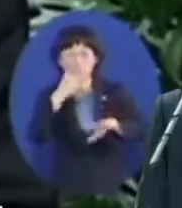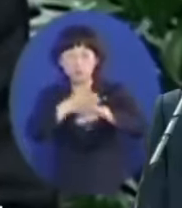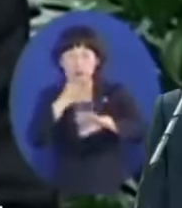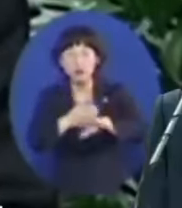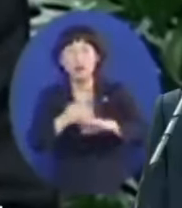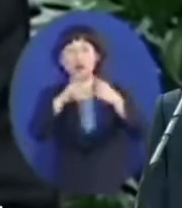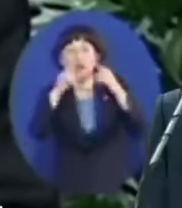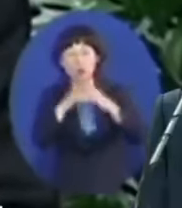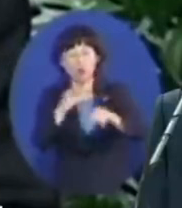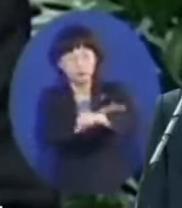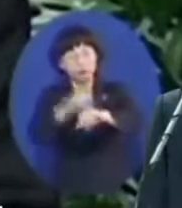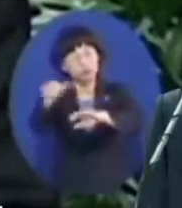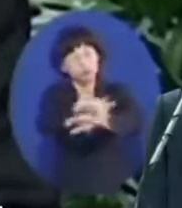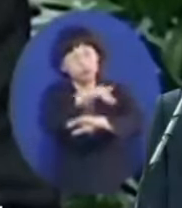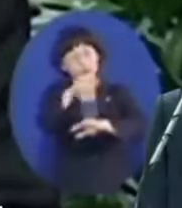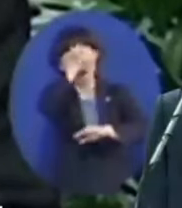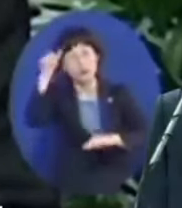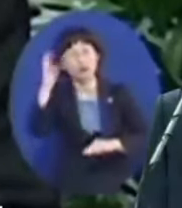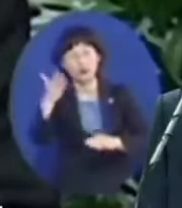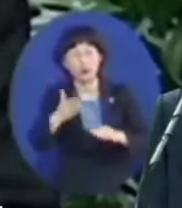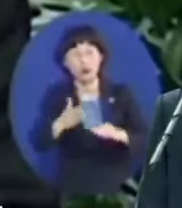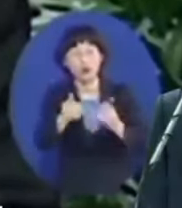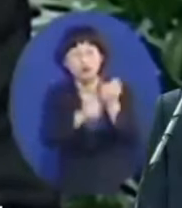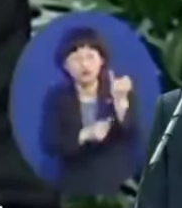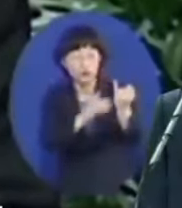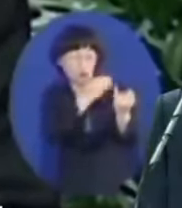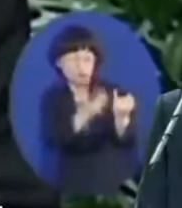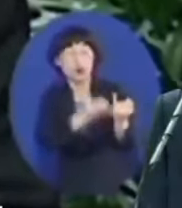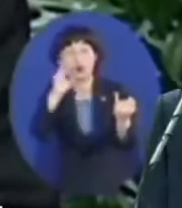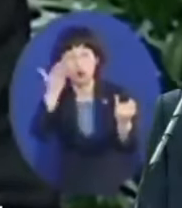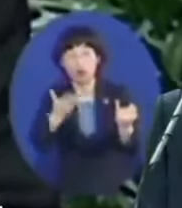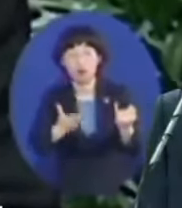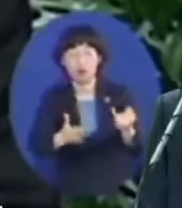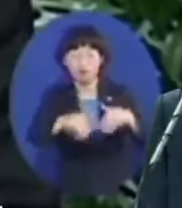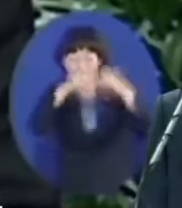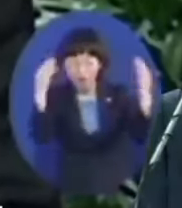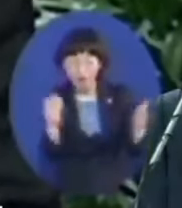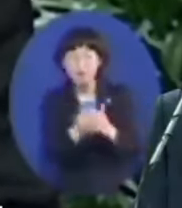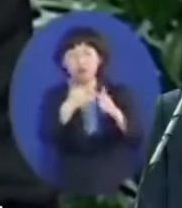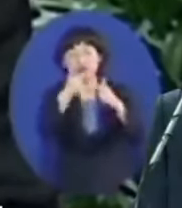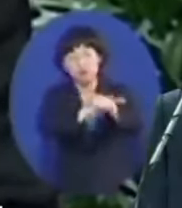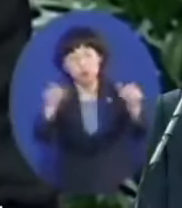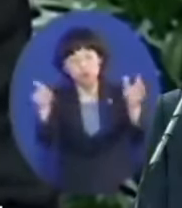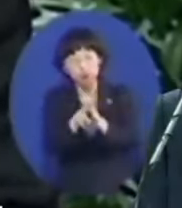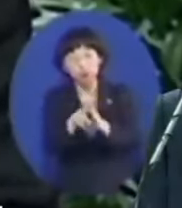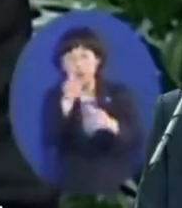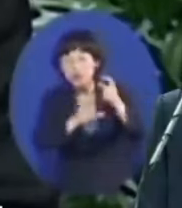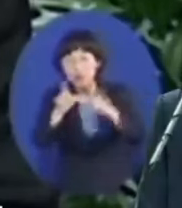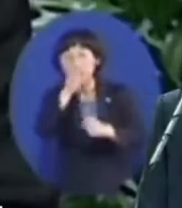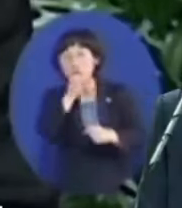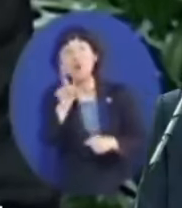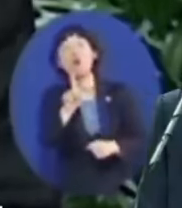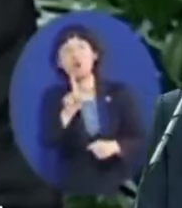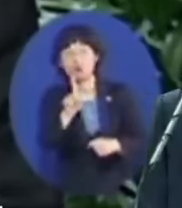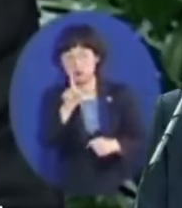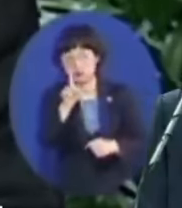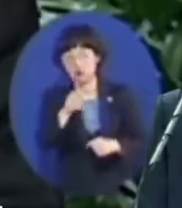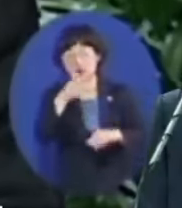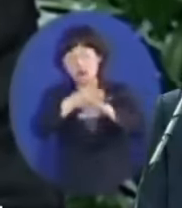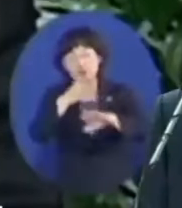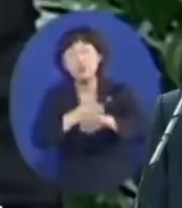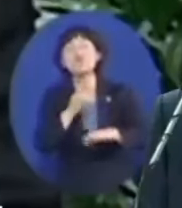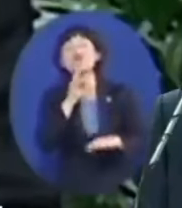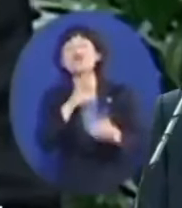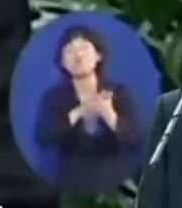잘 나오고 난 장로되고 우리 집사람은 권사되고 자식들 다 주님 잘 믿지요. 그 이상 뭐 좋은 게 뭐가 있습니까? 감사할 것밖에